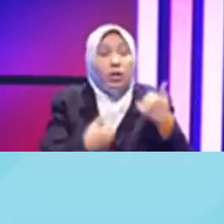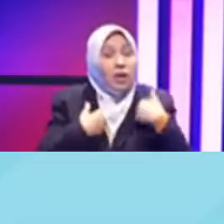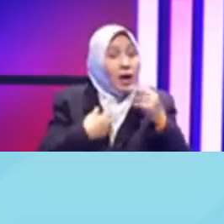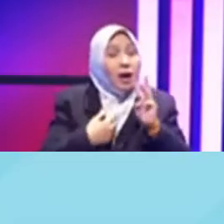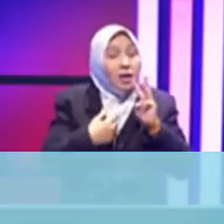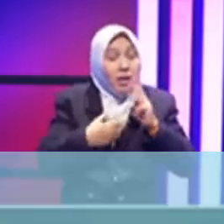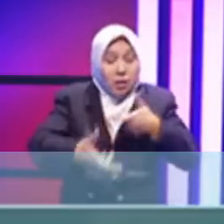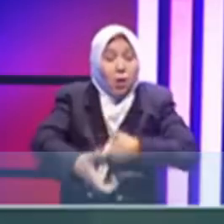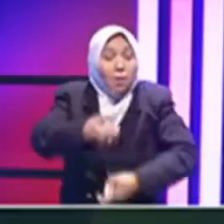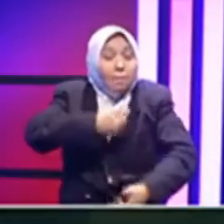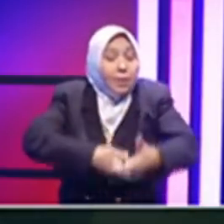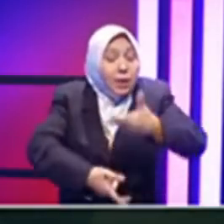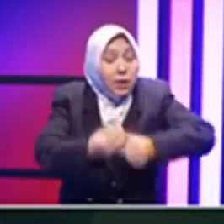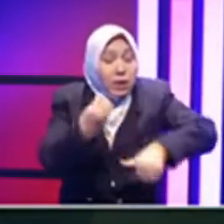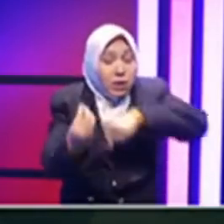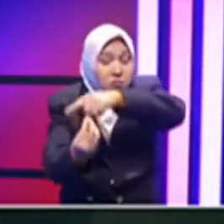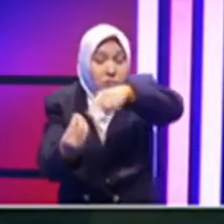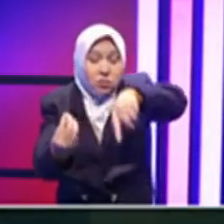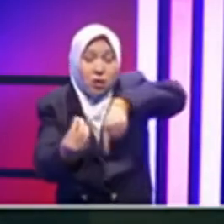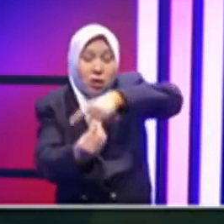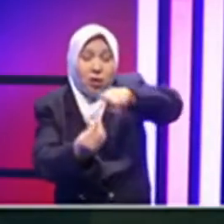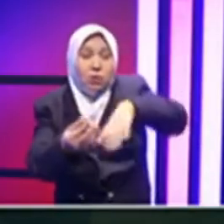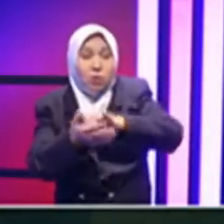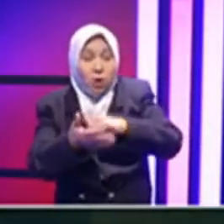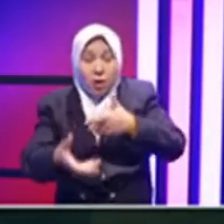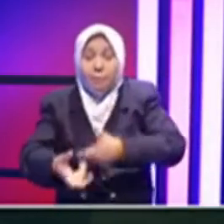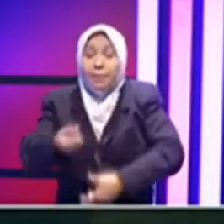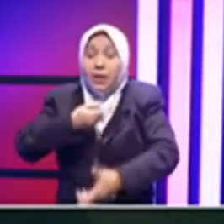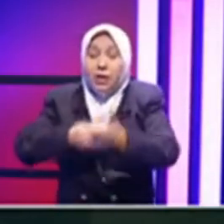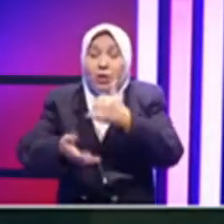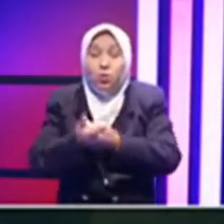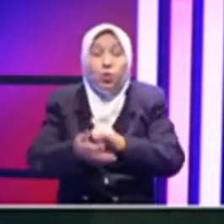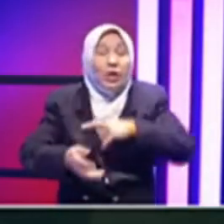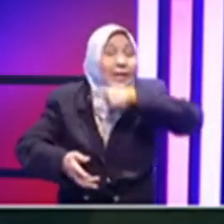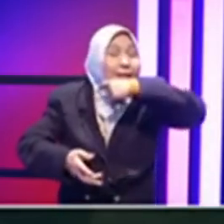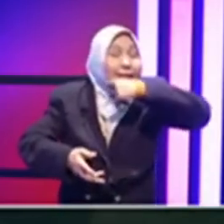perigi di sekelilingnya. Bila perigi itu kering, maka